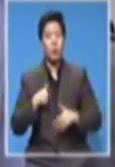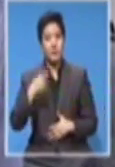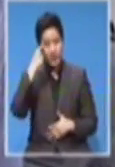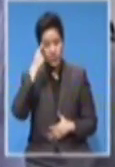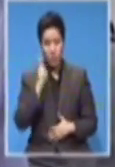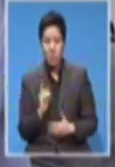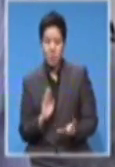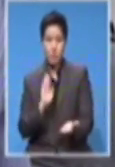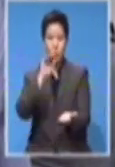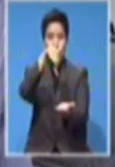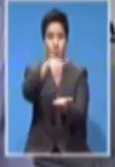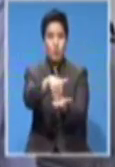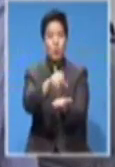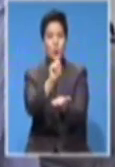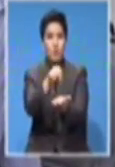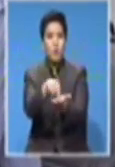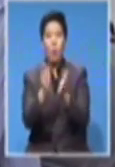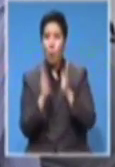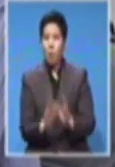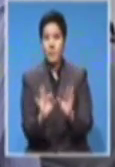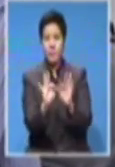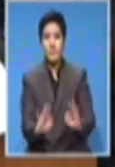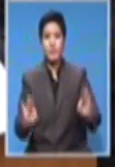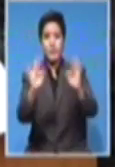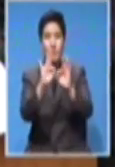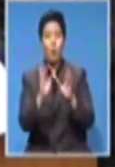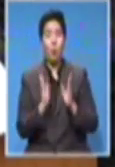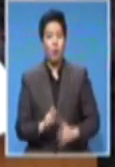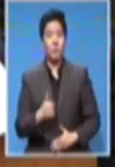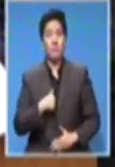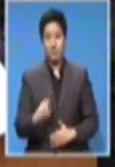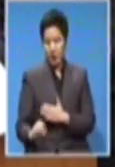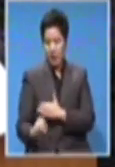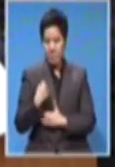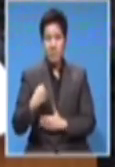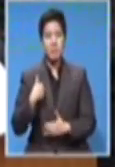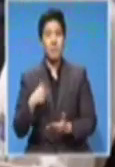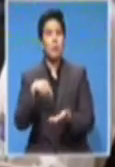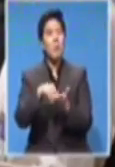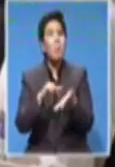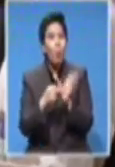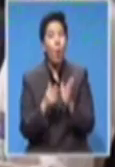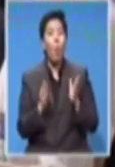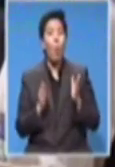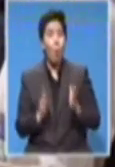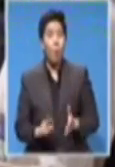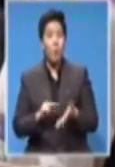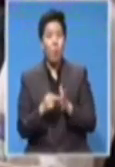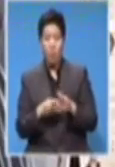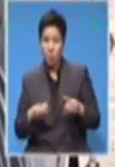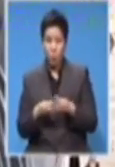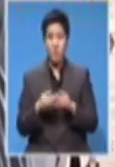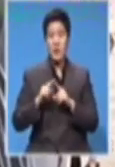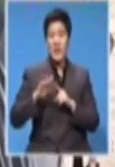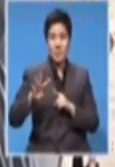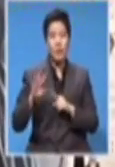นจะต้องเป็นศูนย์กลางเพราะนั้นที่ผ่านมาบอกว่าประชาชนต้องเป็นอย่างโน้นเป็นอย่างนี้มีอำนาจโน้นไม่ใช่ประชาชนไม่ใช่เป็นกลุ่มอำนาจที่4นะ